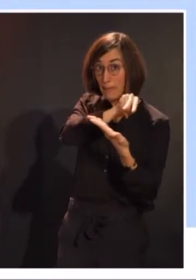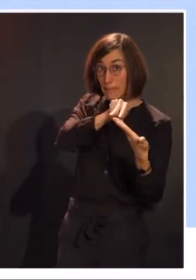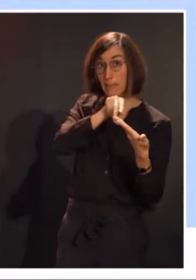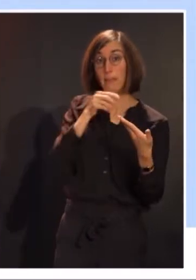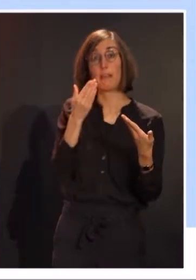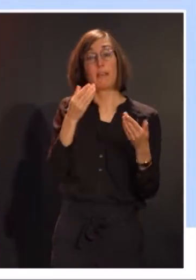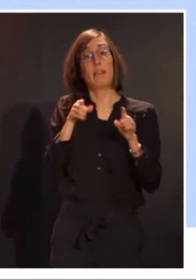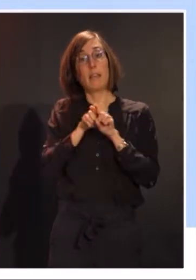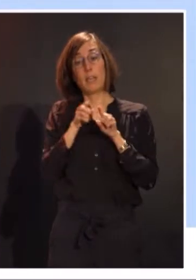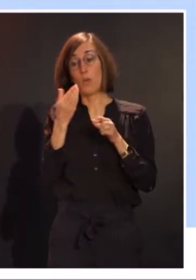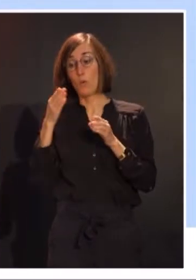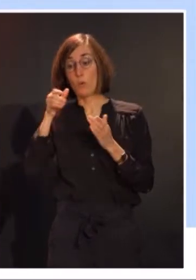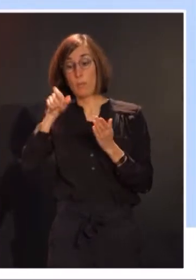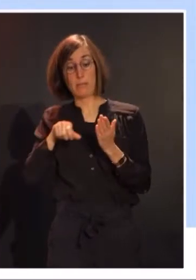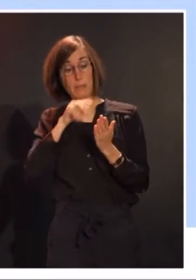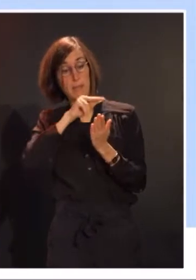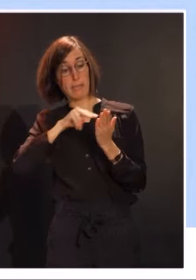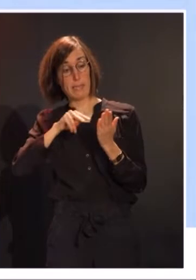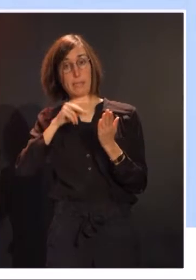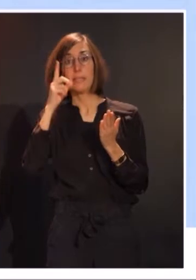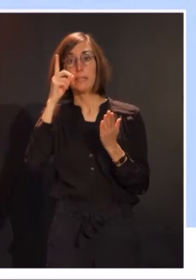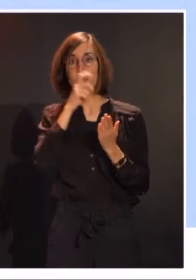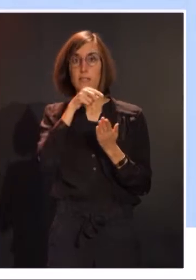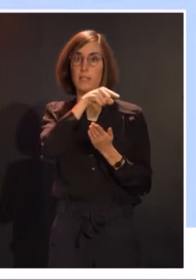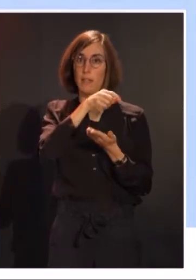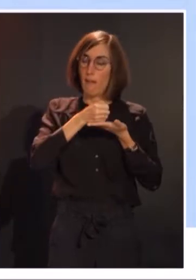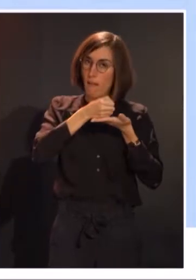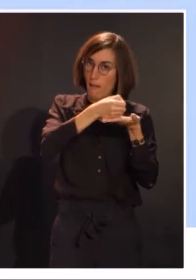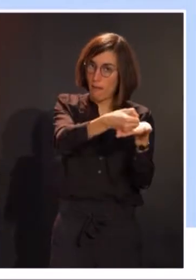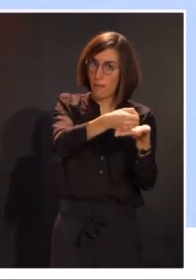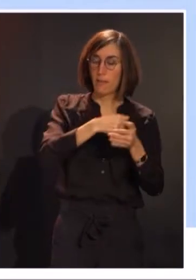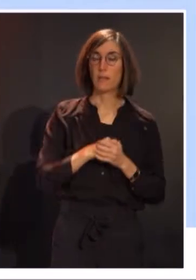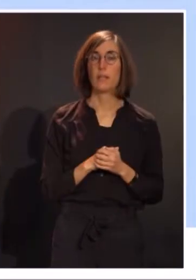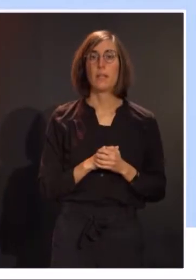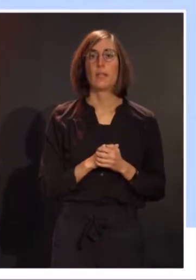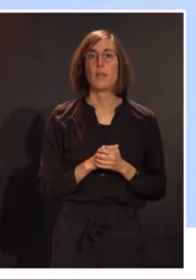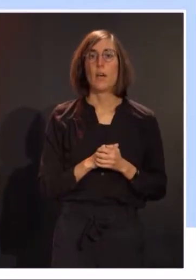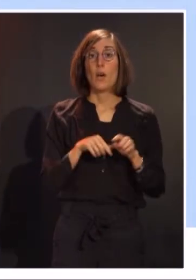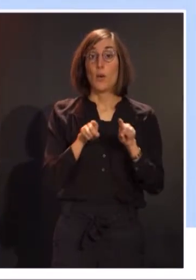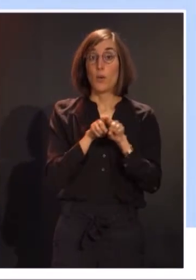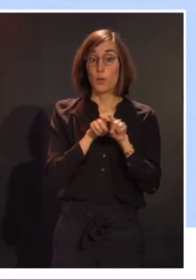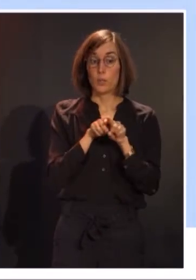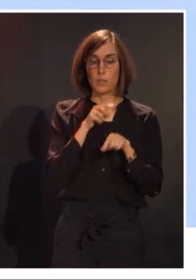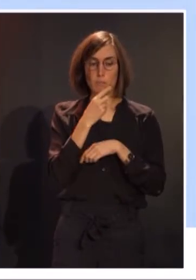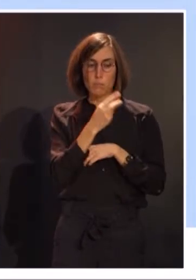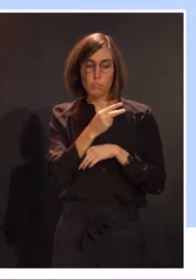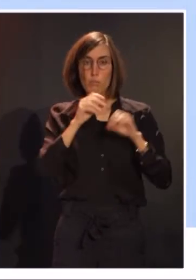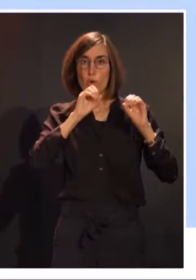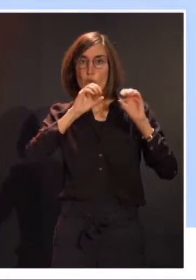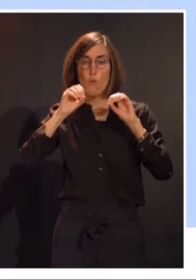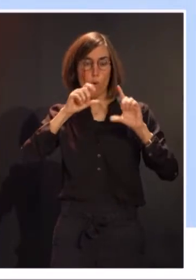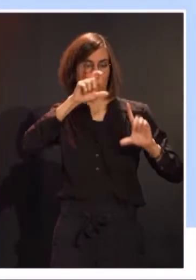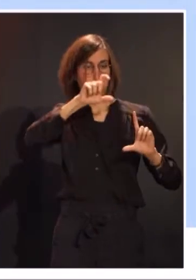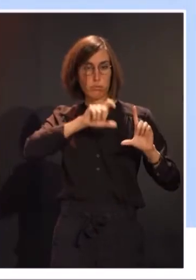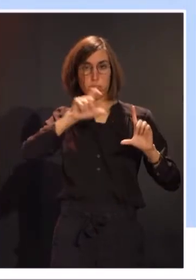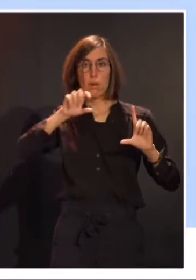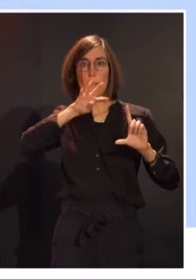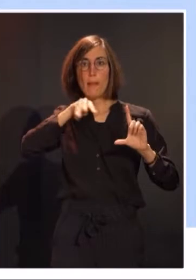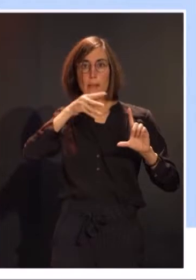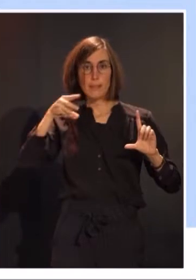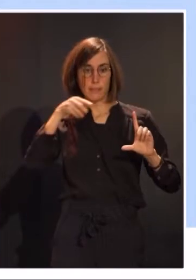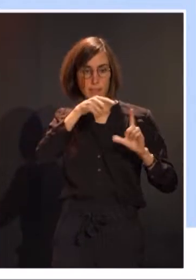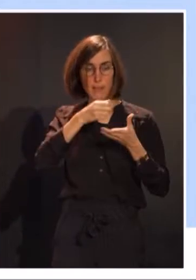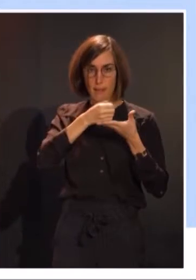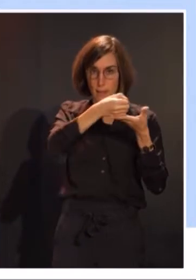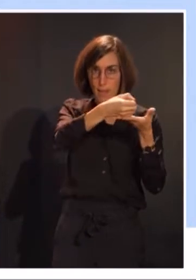personne. Également pour l'aider dans l'organisation de ses cours. Et soulager la lecture. Donc, comme je disais tout à